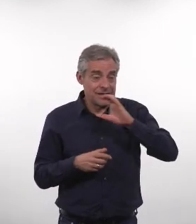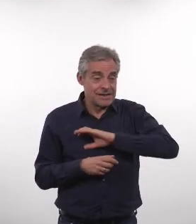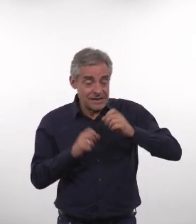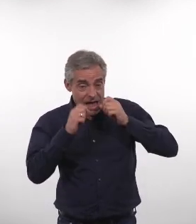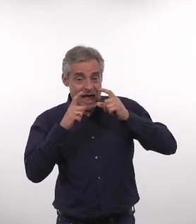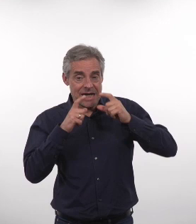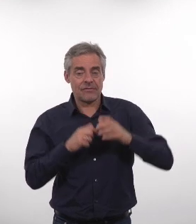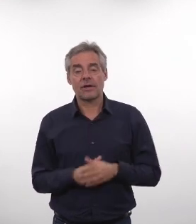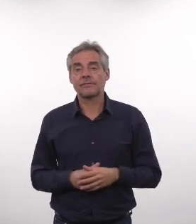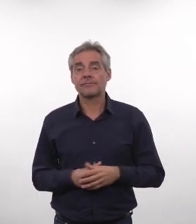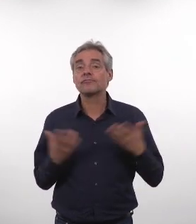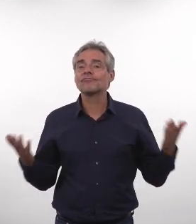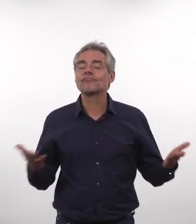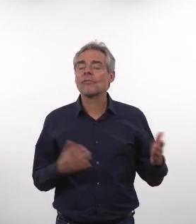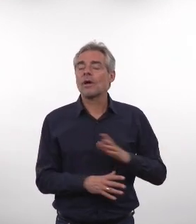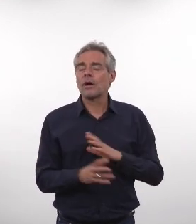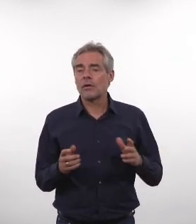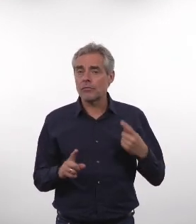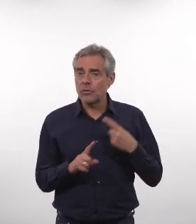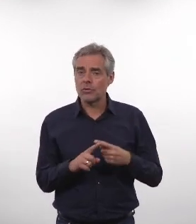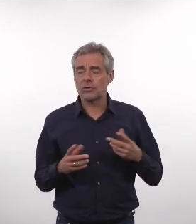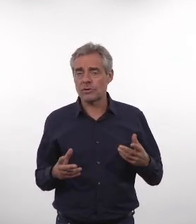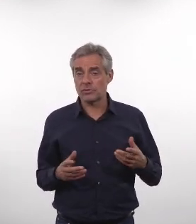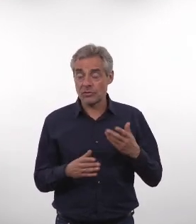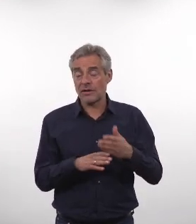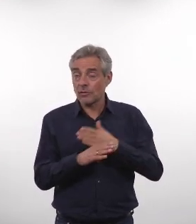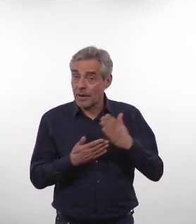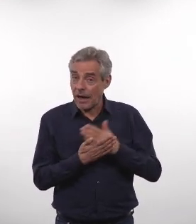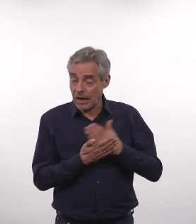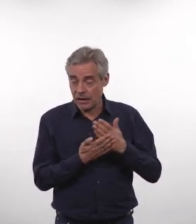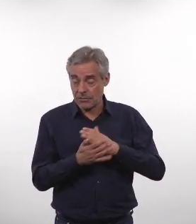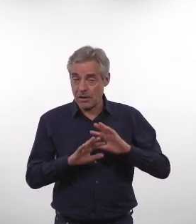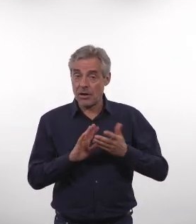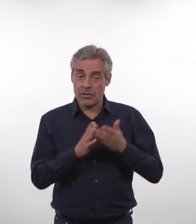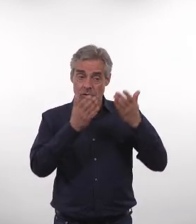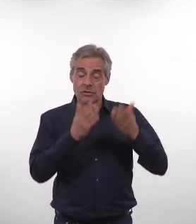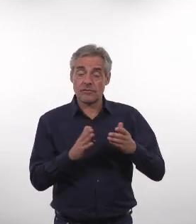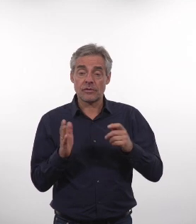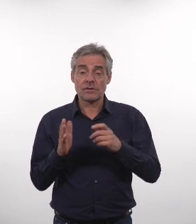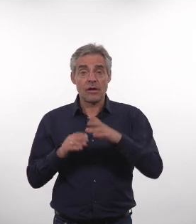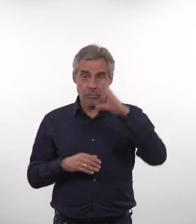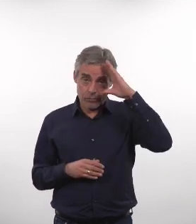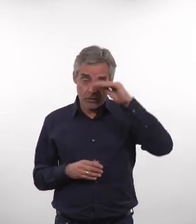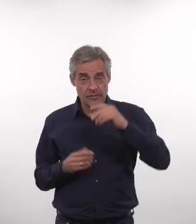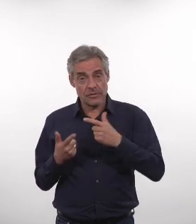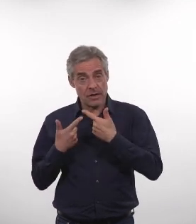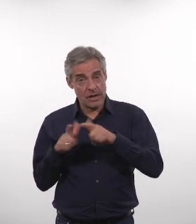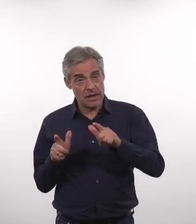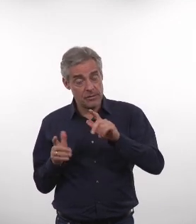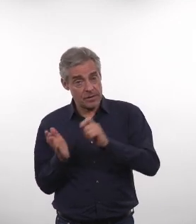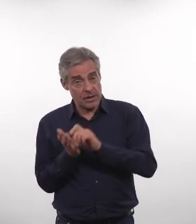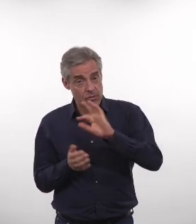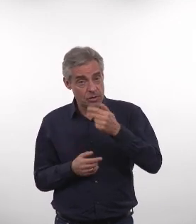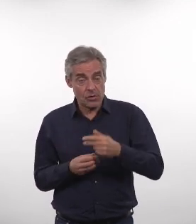chez le dentiste. Et puis, ça va se faire également en fonction de la disponibilité des professionnels ou des proches qui vont pouvoir